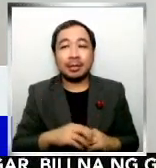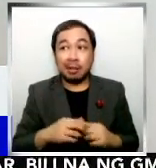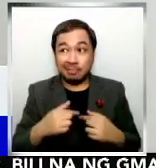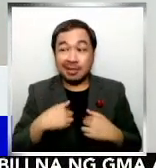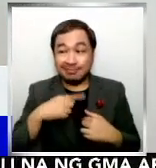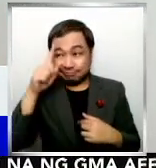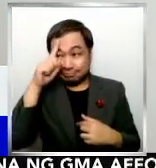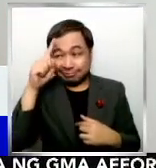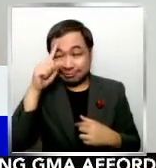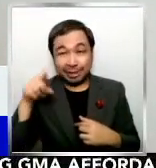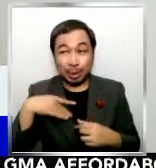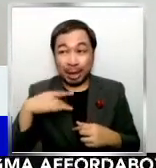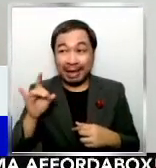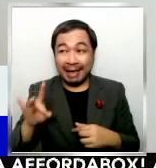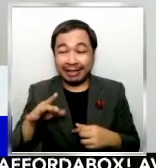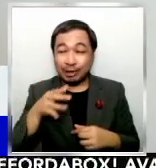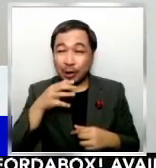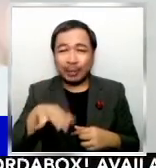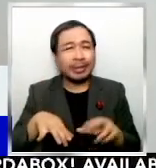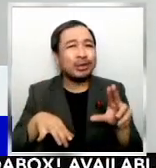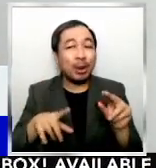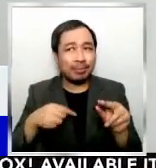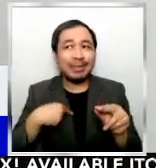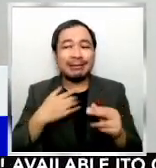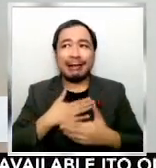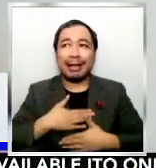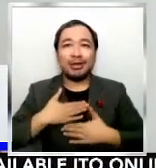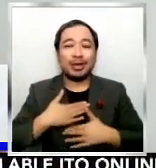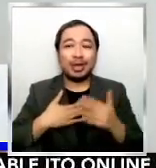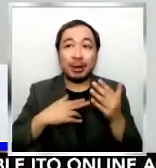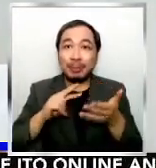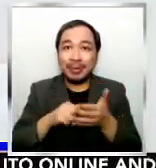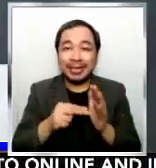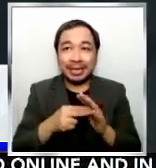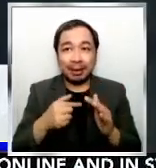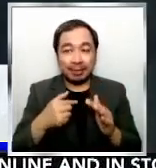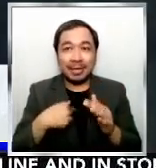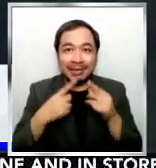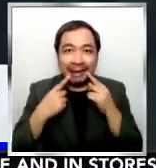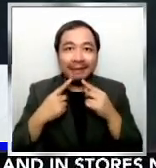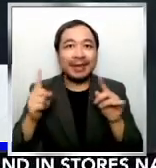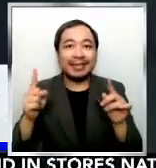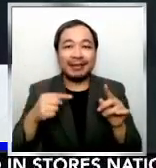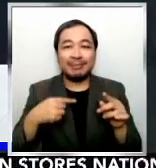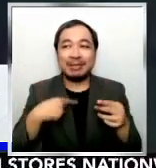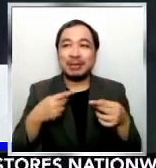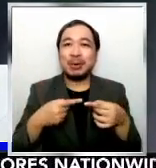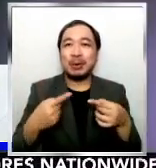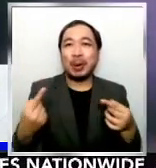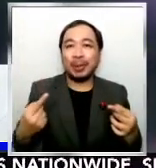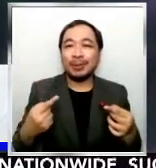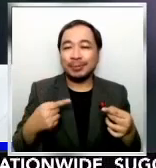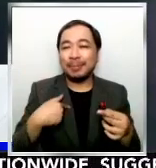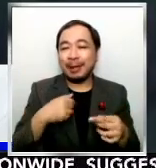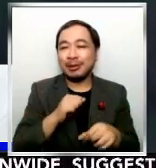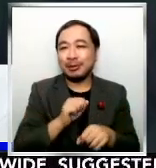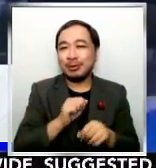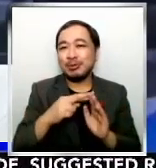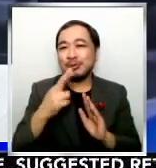Natutuwa nga ako kasi ibig sabihin, nag-work kung ano yung ginagawa ko. Magmahal ka ng babaeng para